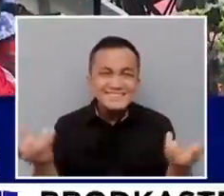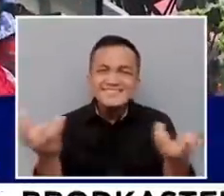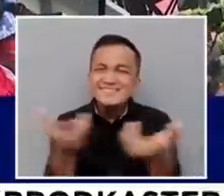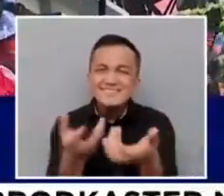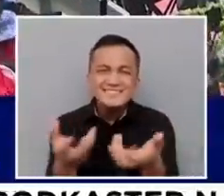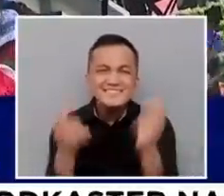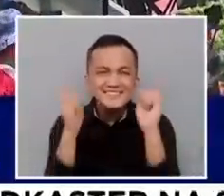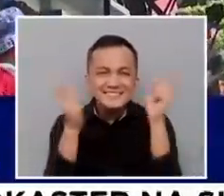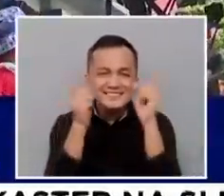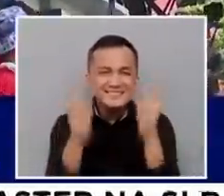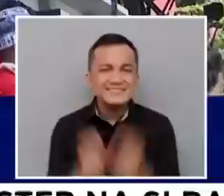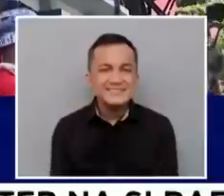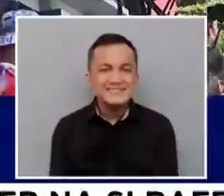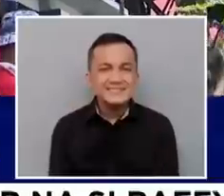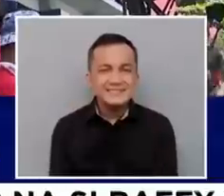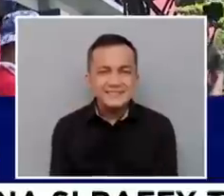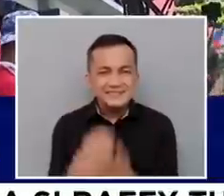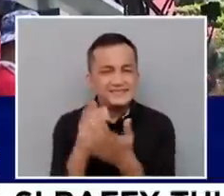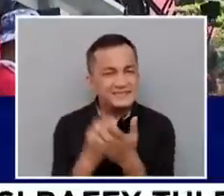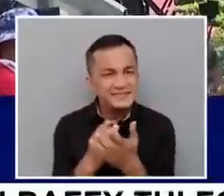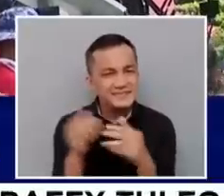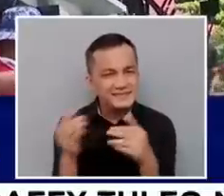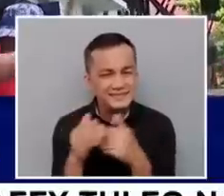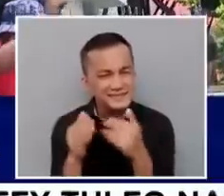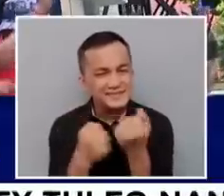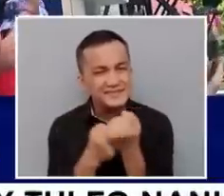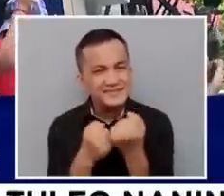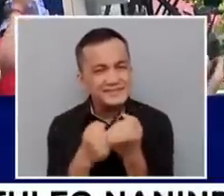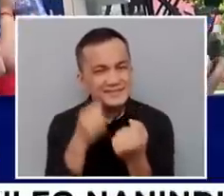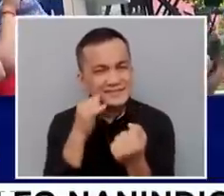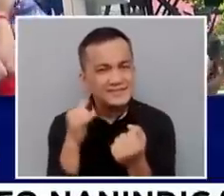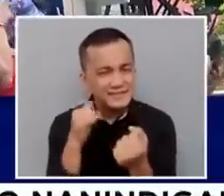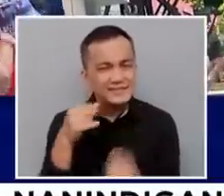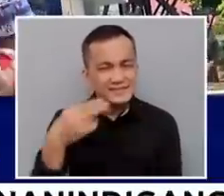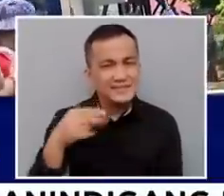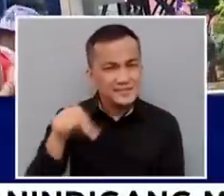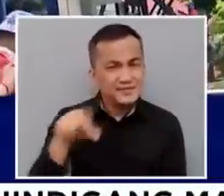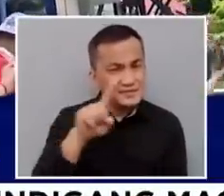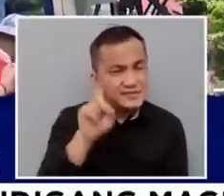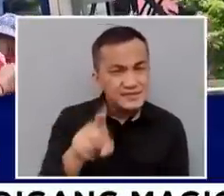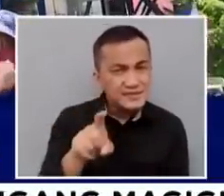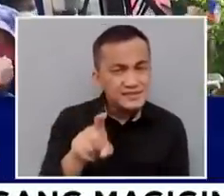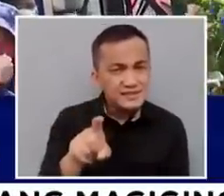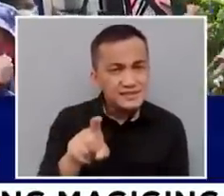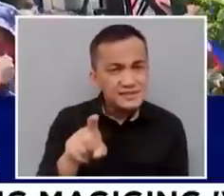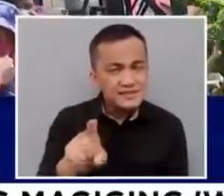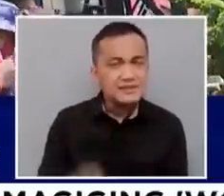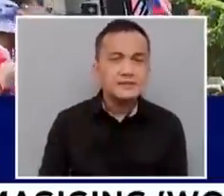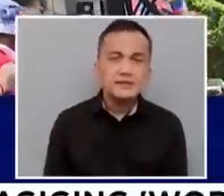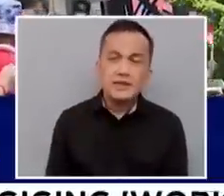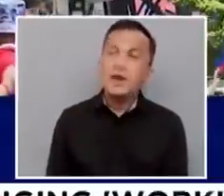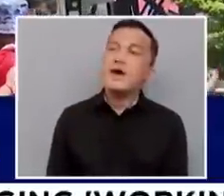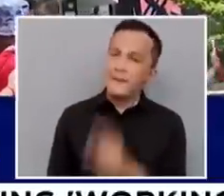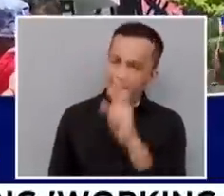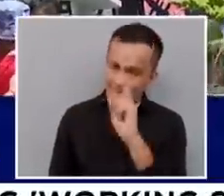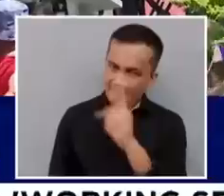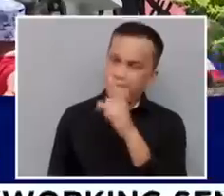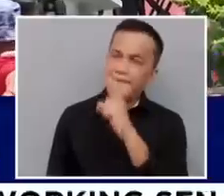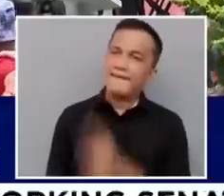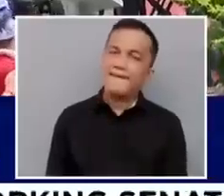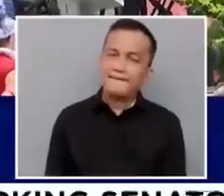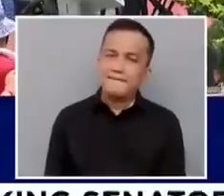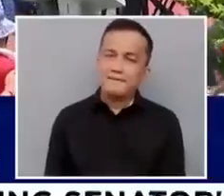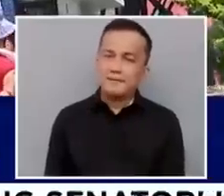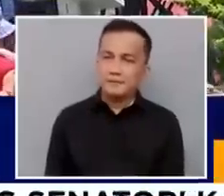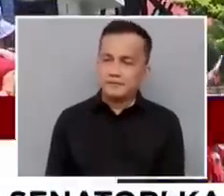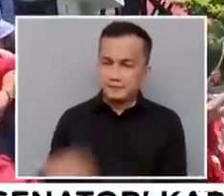at least some of his closest supporters kagabi sa headquarters. And that is correct, Karen. When they